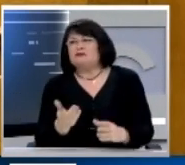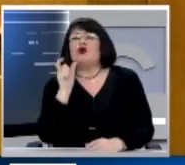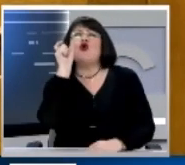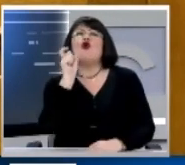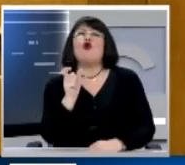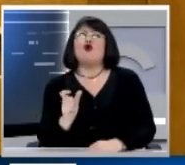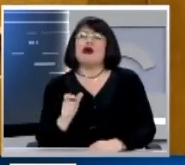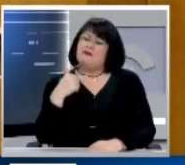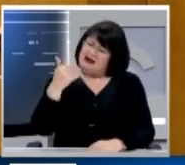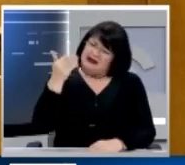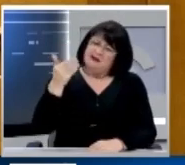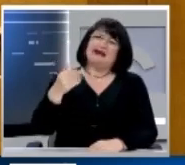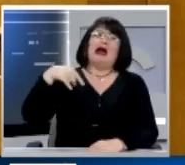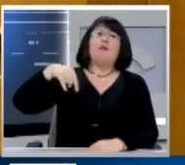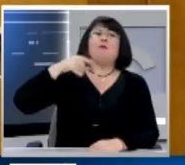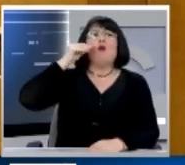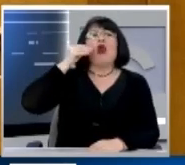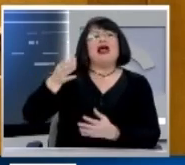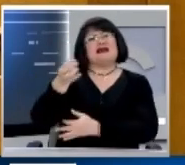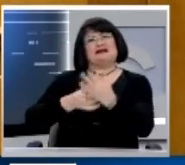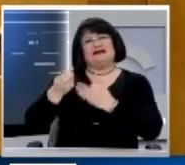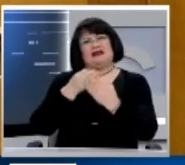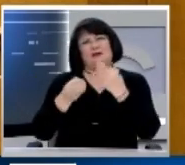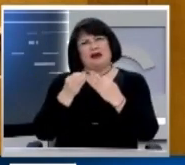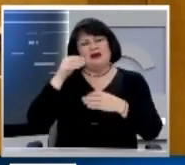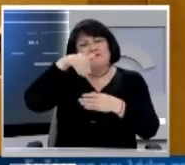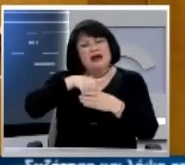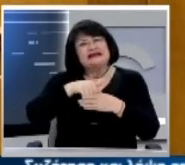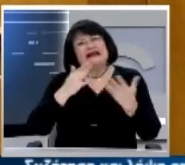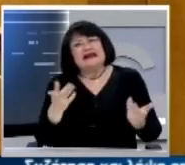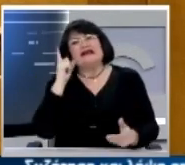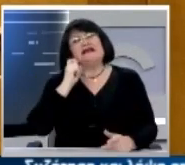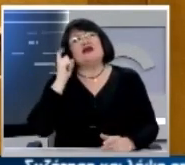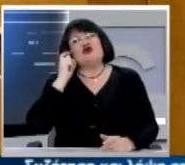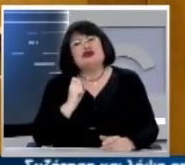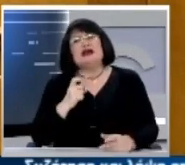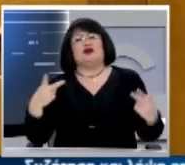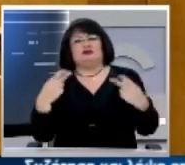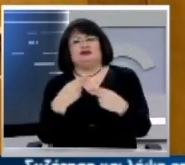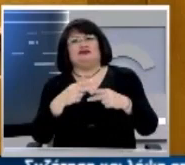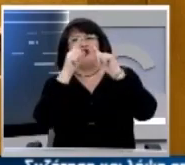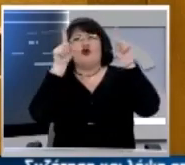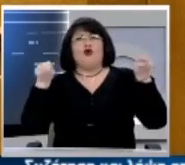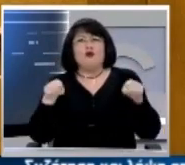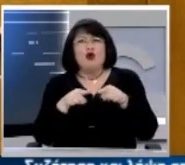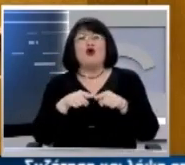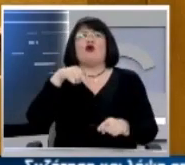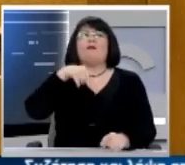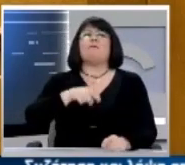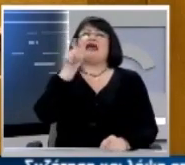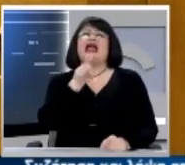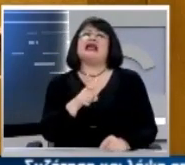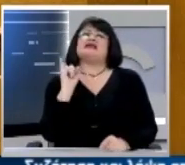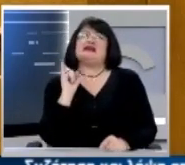η οποία είναι εξαιρετικά ανοιχτή. Ήταν εξαιρετικά ανοιχτή. Κύριε Τζανακόπλε, σας παρακαλώ να